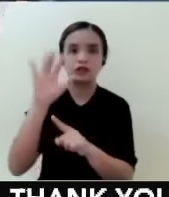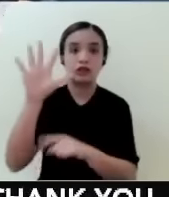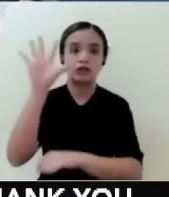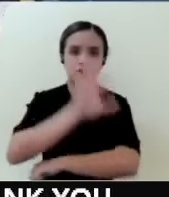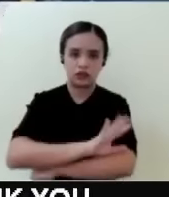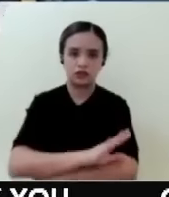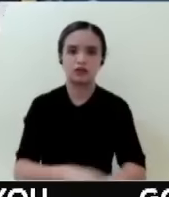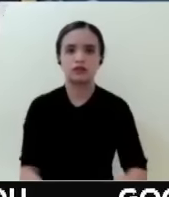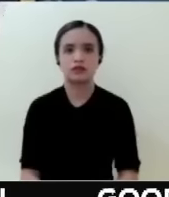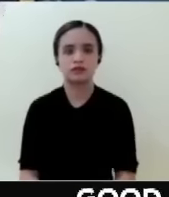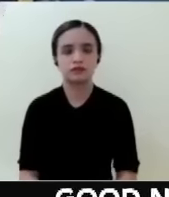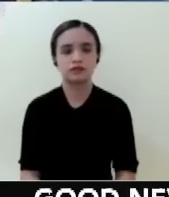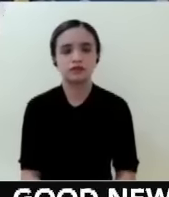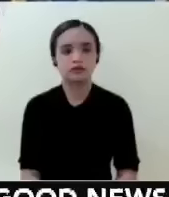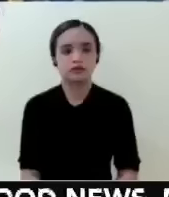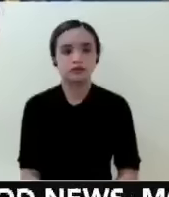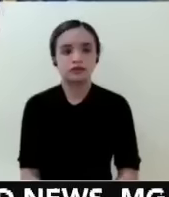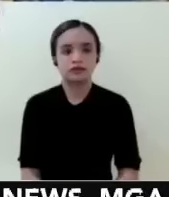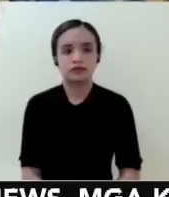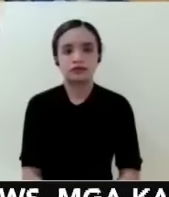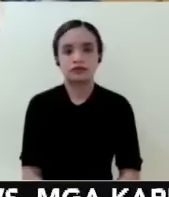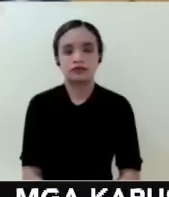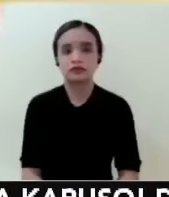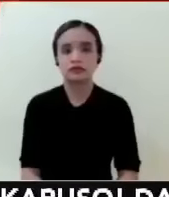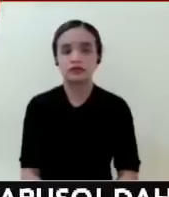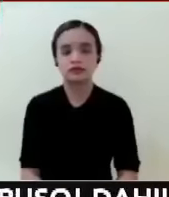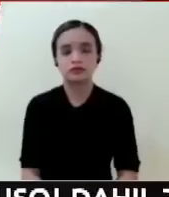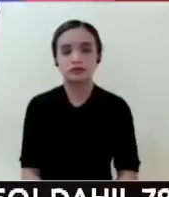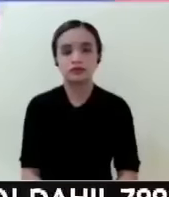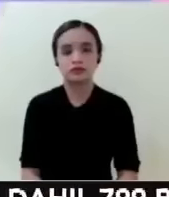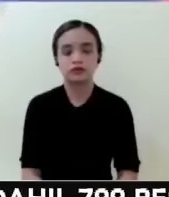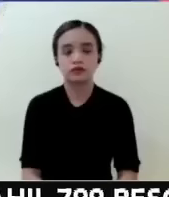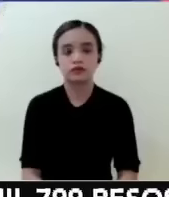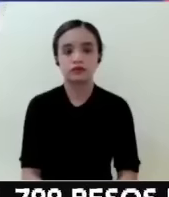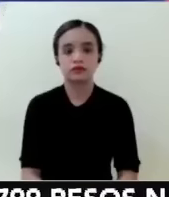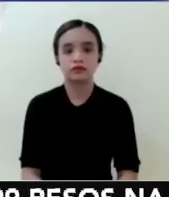JP Soriano, nakatutok 24 oras.